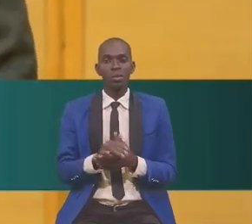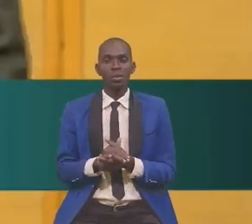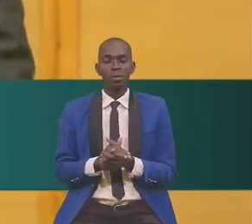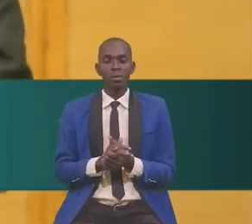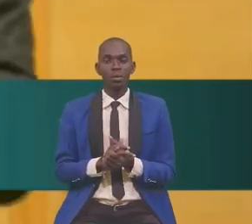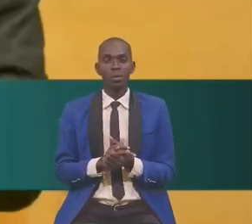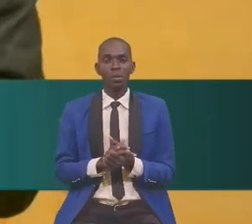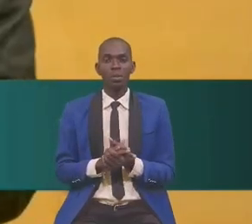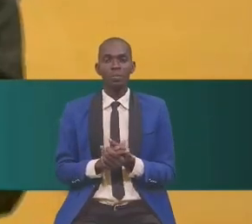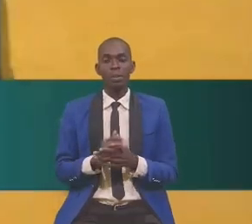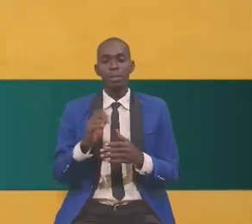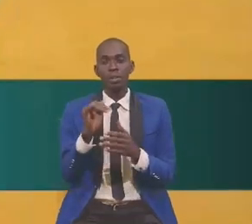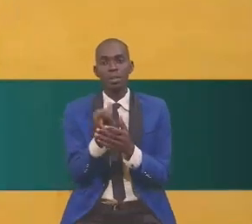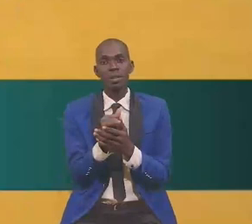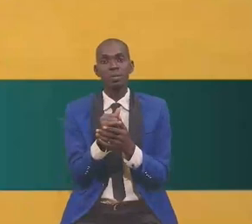foi,